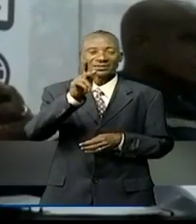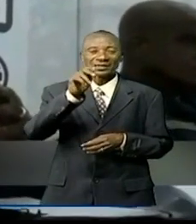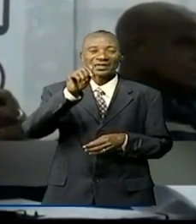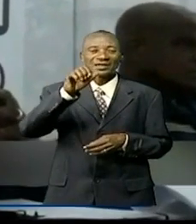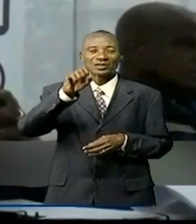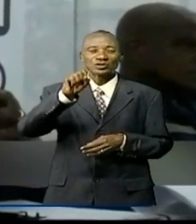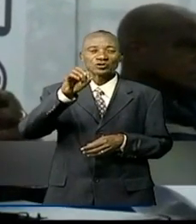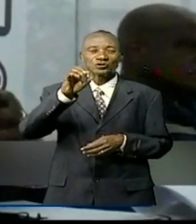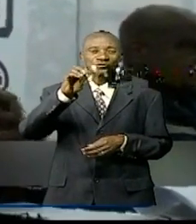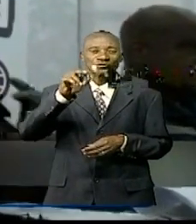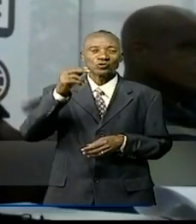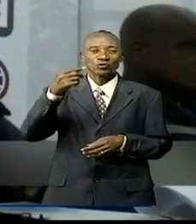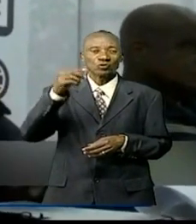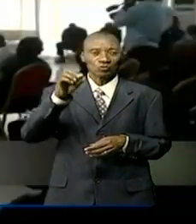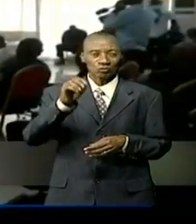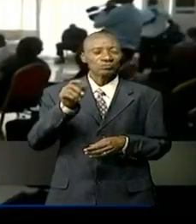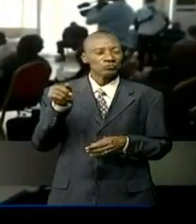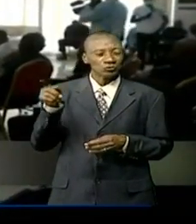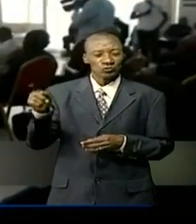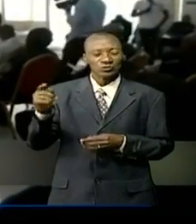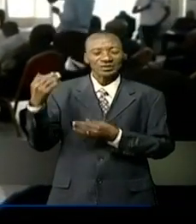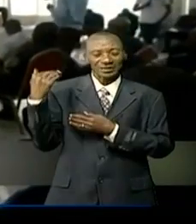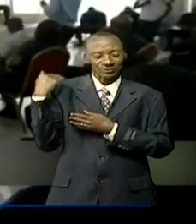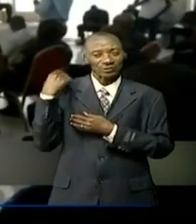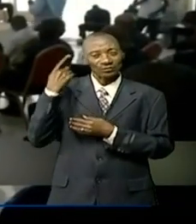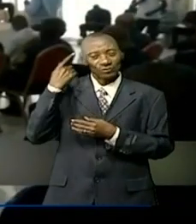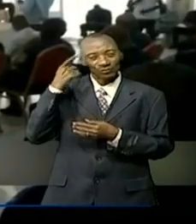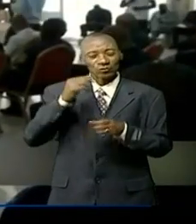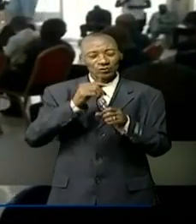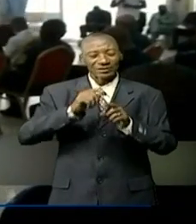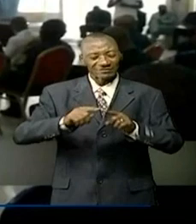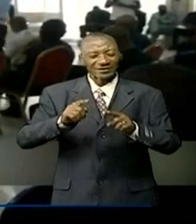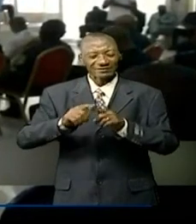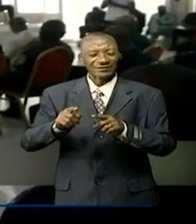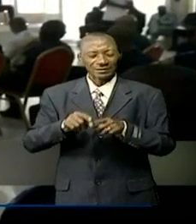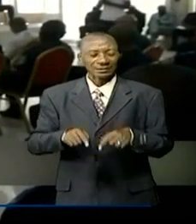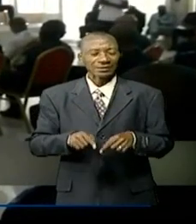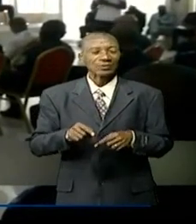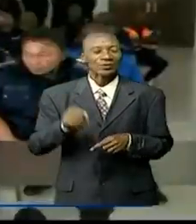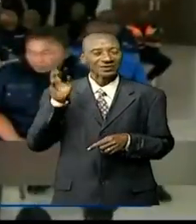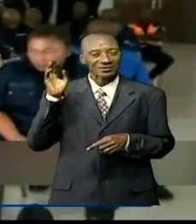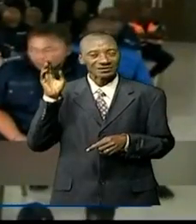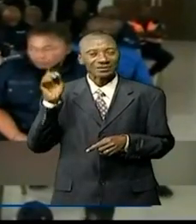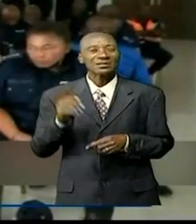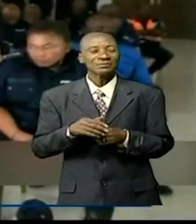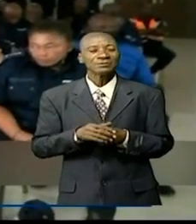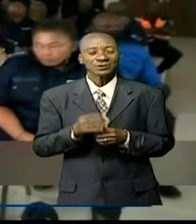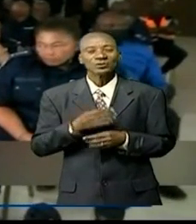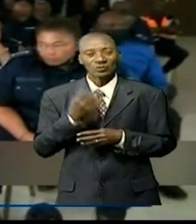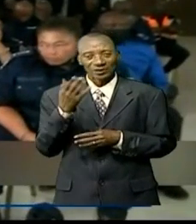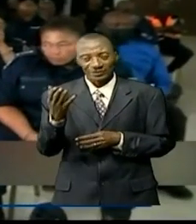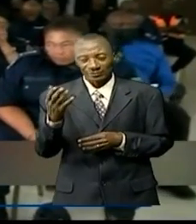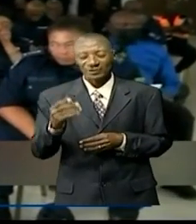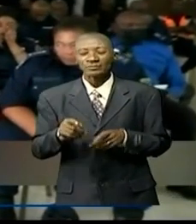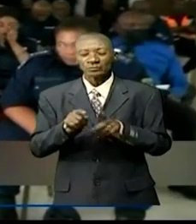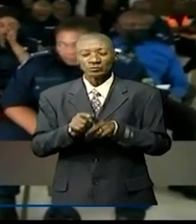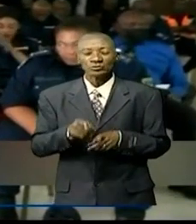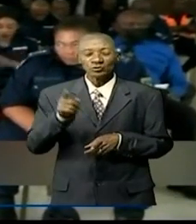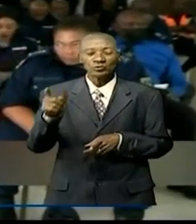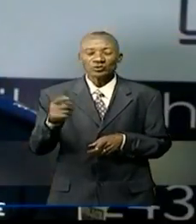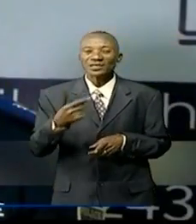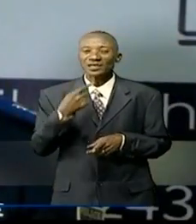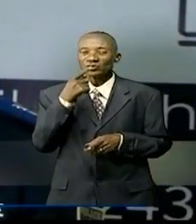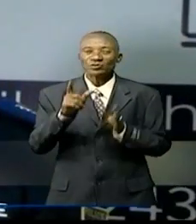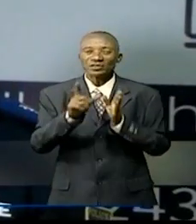les commandants des grandes unités de la capitale ont été rappelés à l'ordre avec instructions strictes à appliquer sur